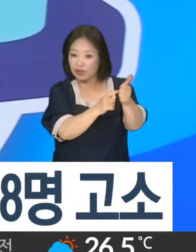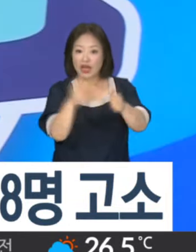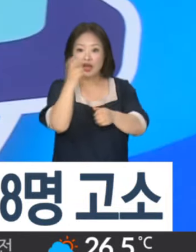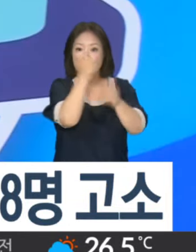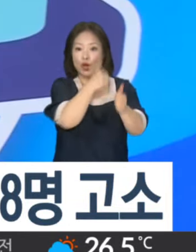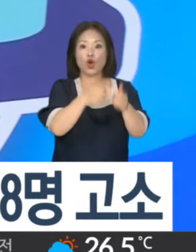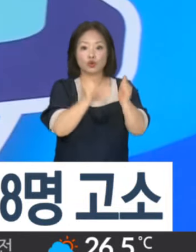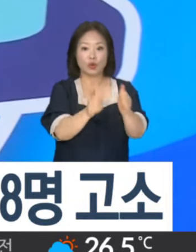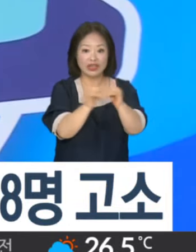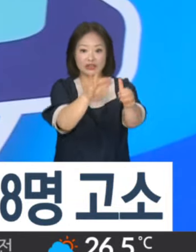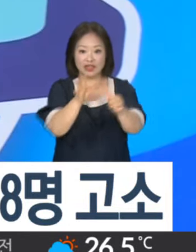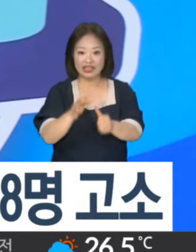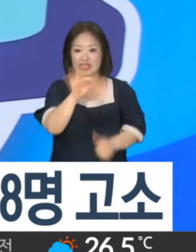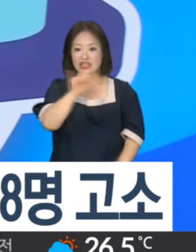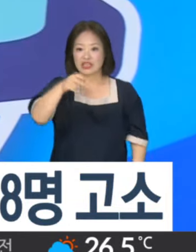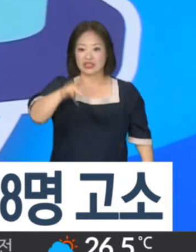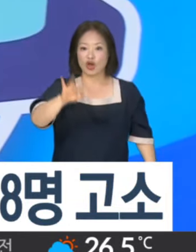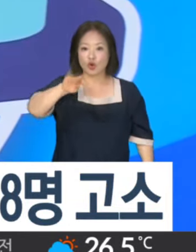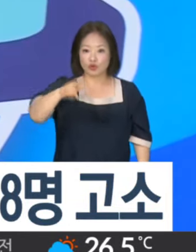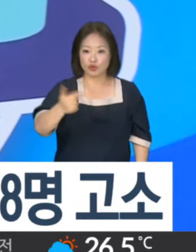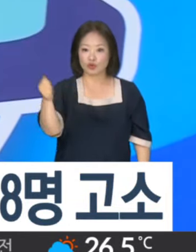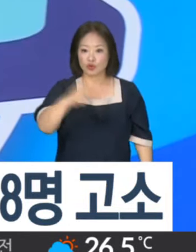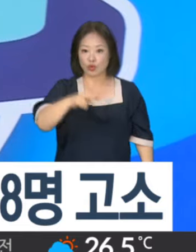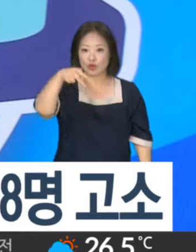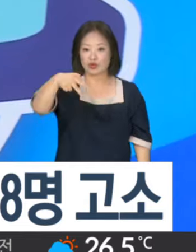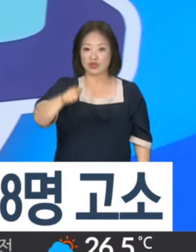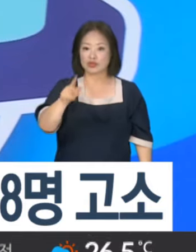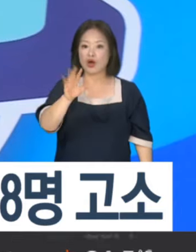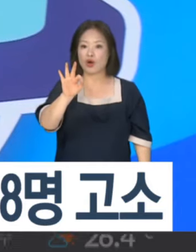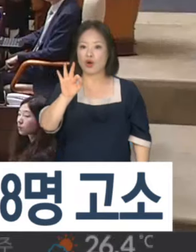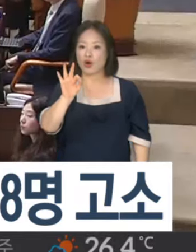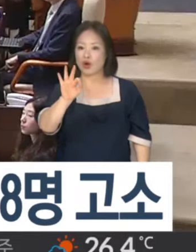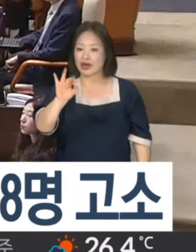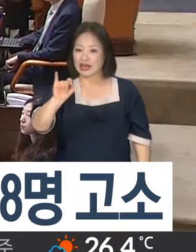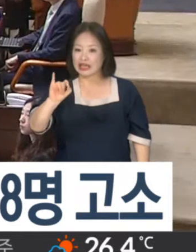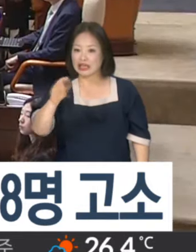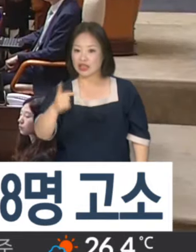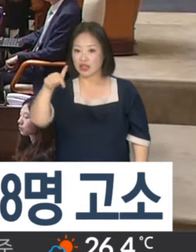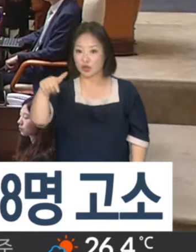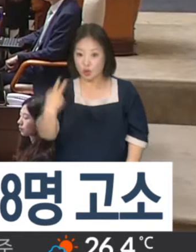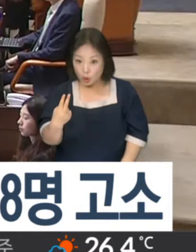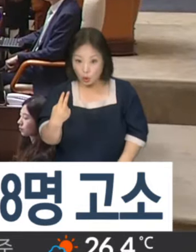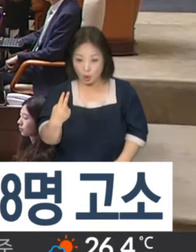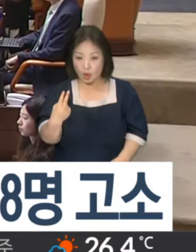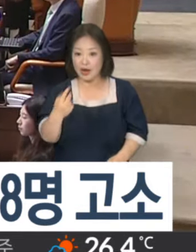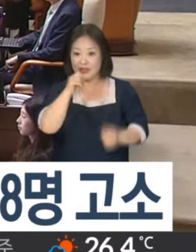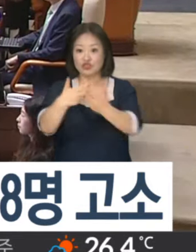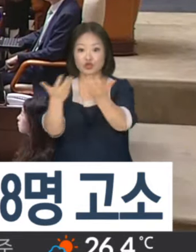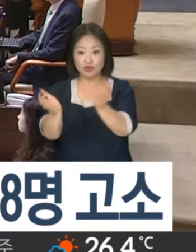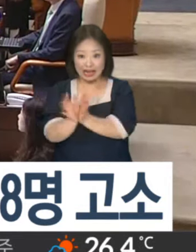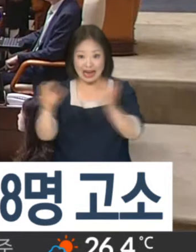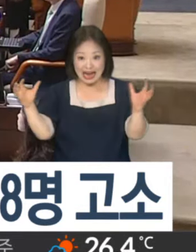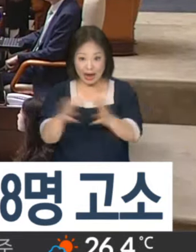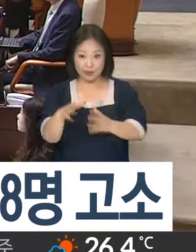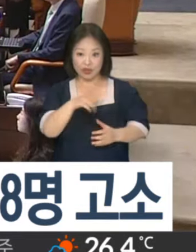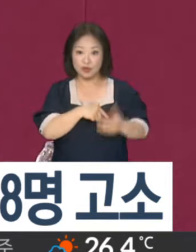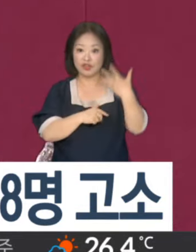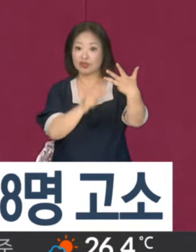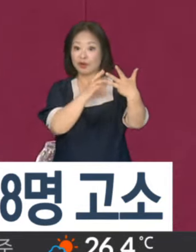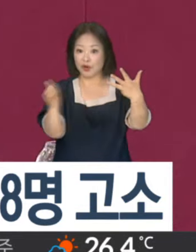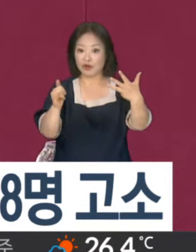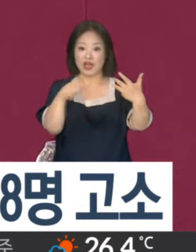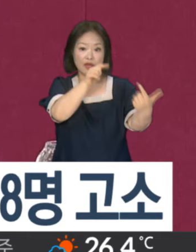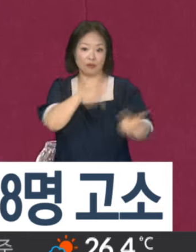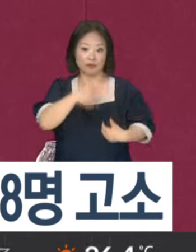선임해 이성윤 서영규 의원 등 민주당 의원 두 명을 포함한 여명을 서울경찰청에 명예훼손